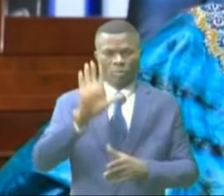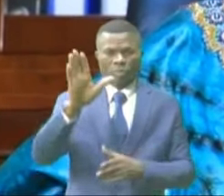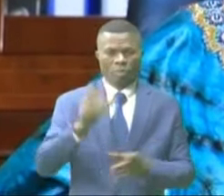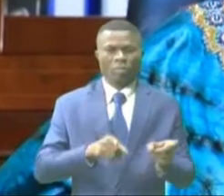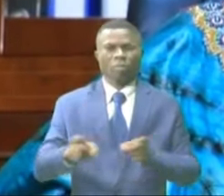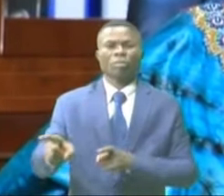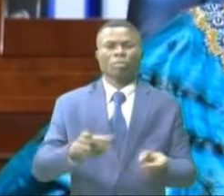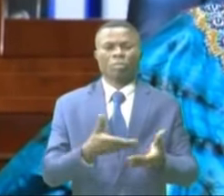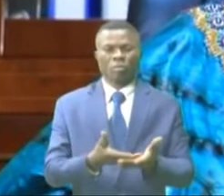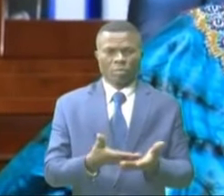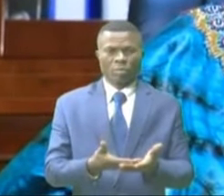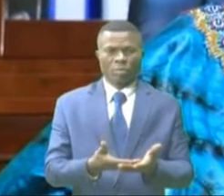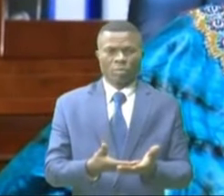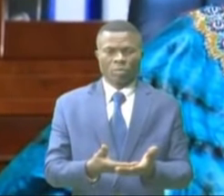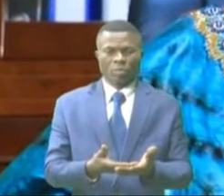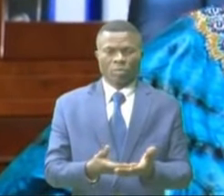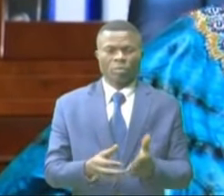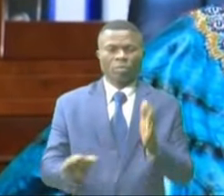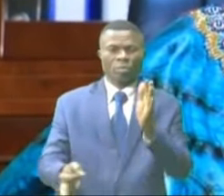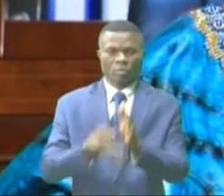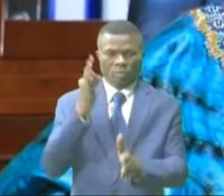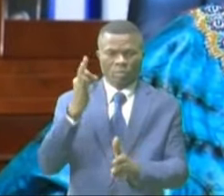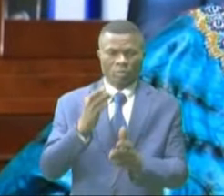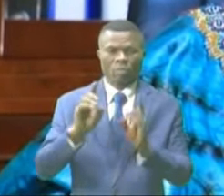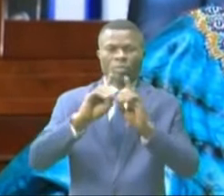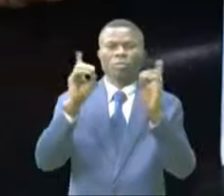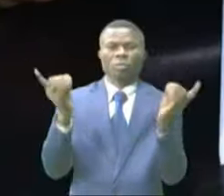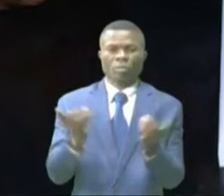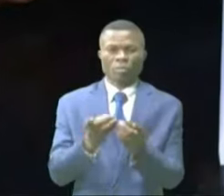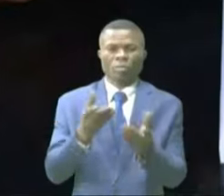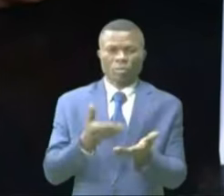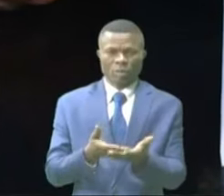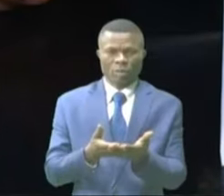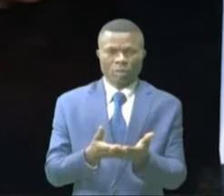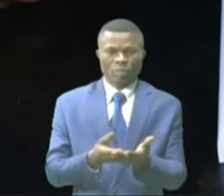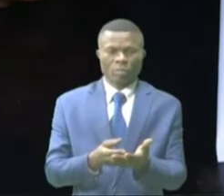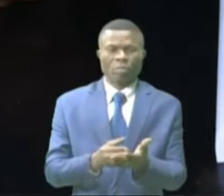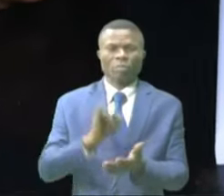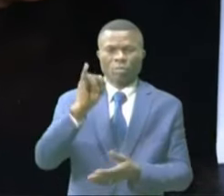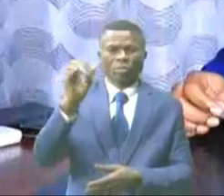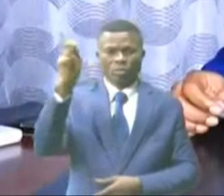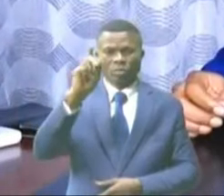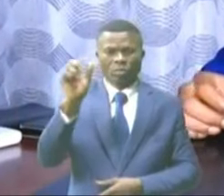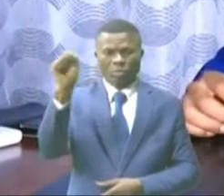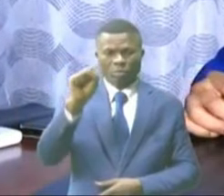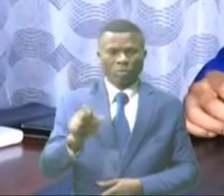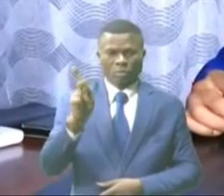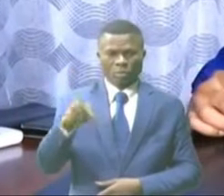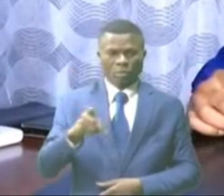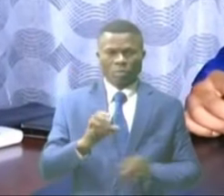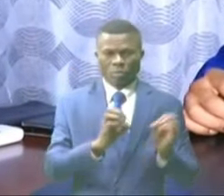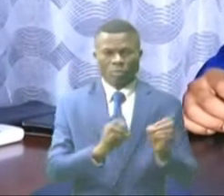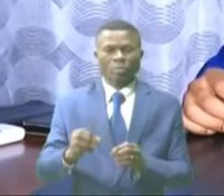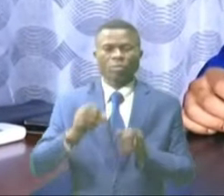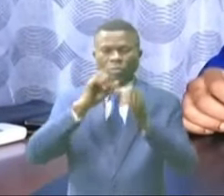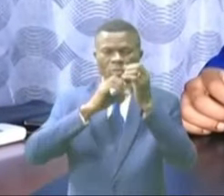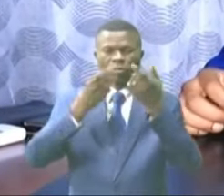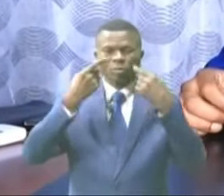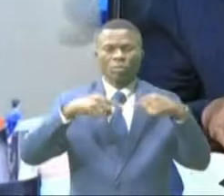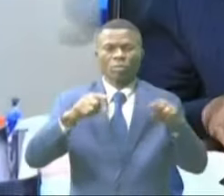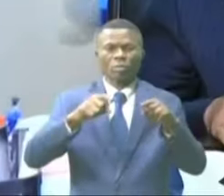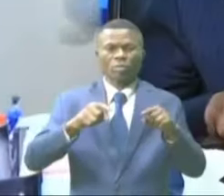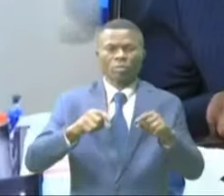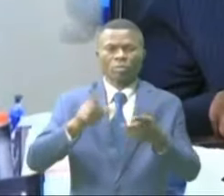avec 5 sections et 13 départements. L'ISP a procédé à la proclamation des